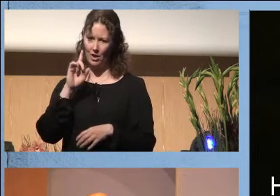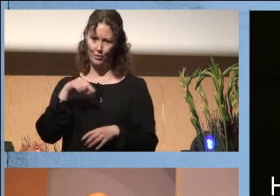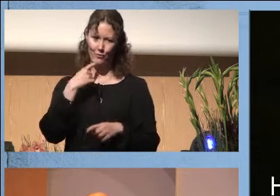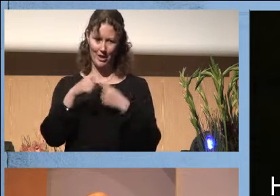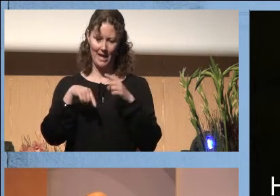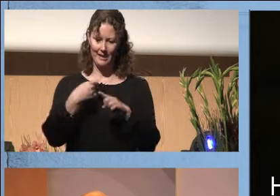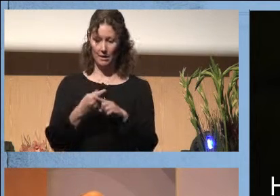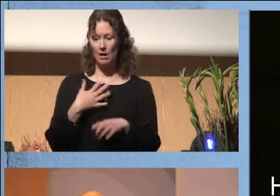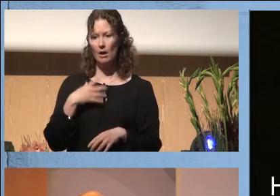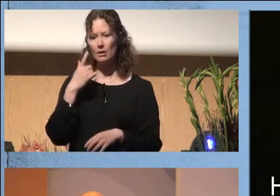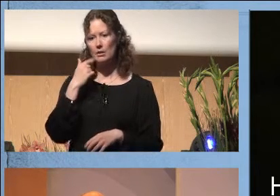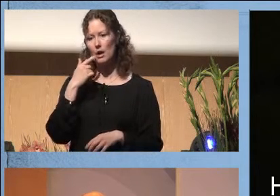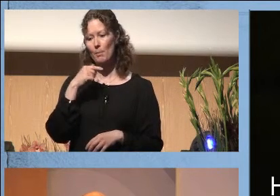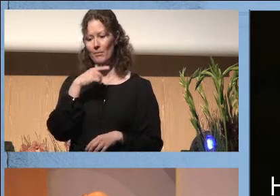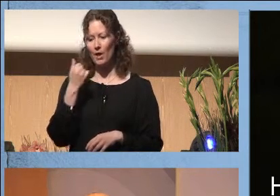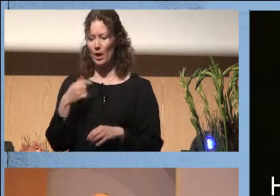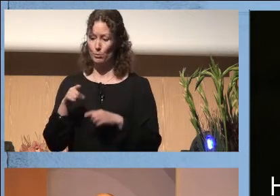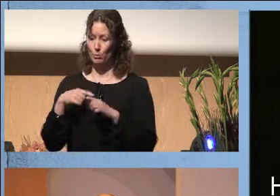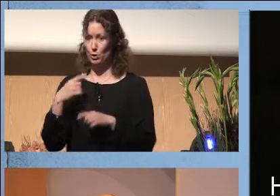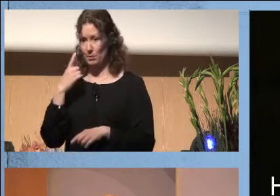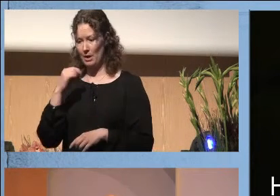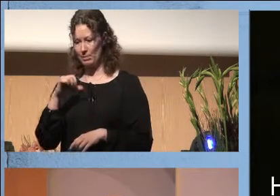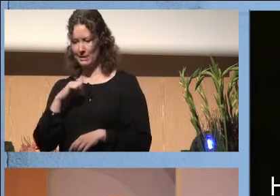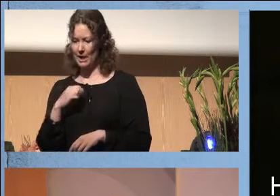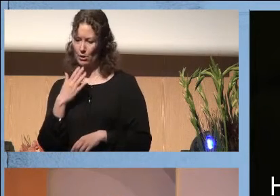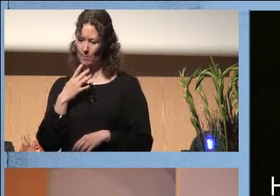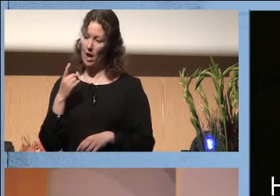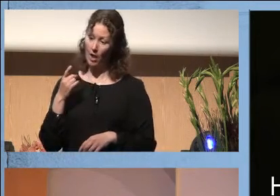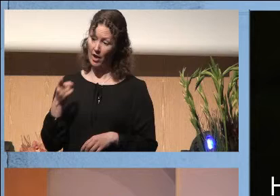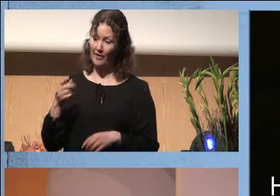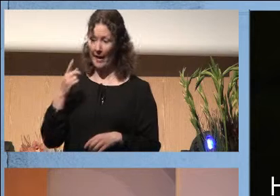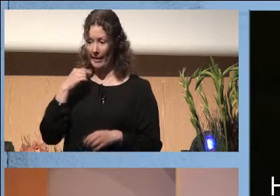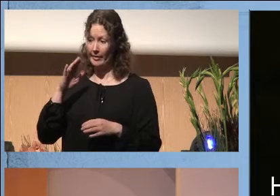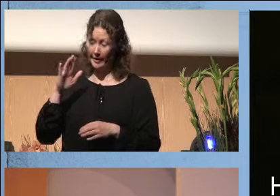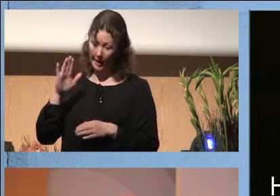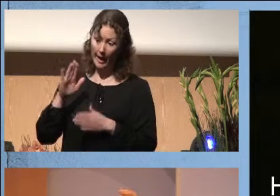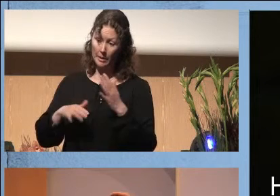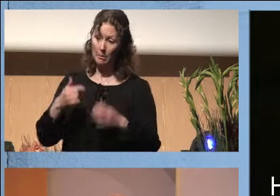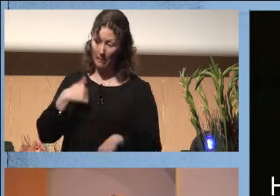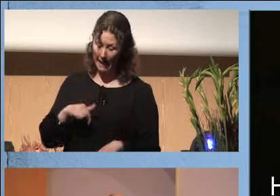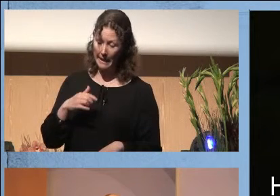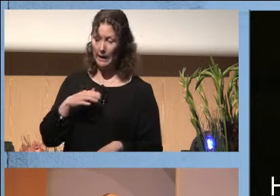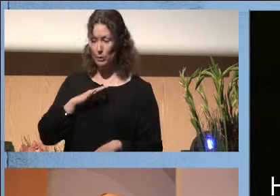Jeg har en gammel far, siden jeg begynner å bli gammel selv, og det er jo godt at han er eldre enn meg, for å si det sånn.